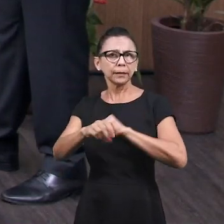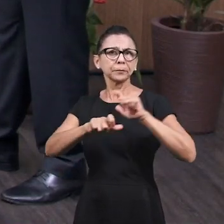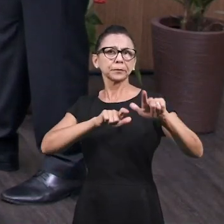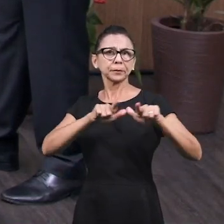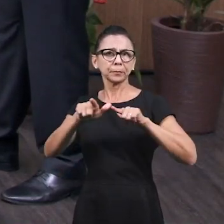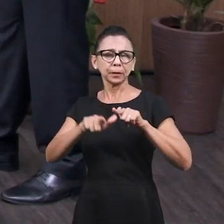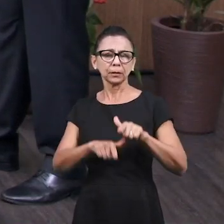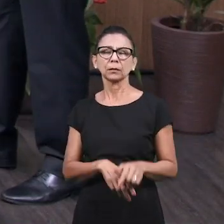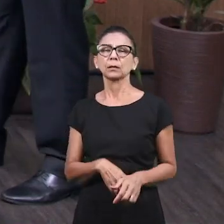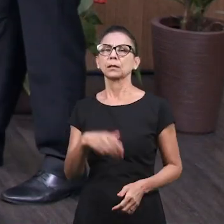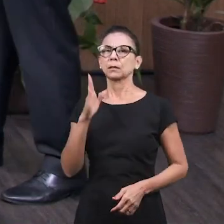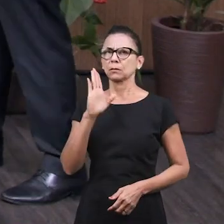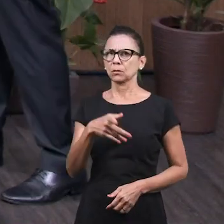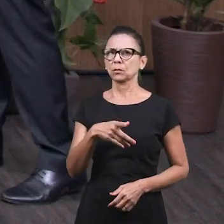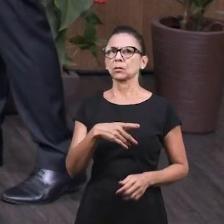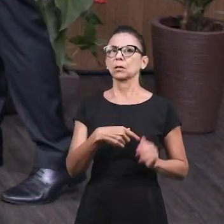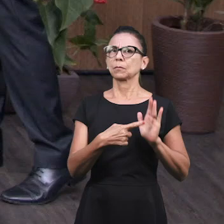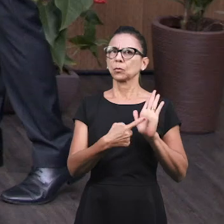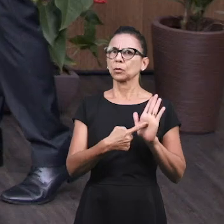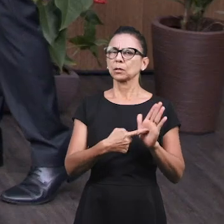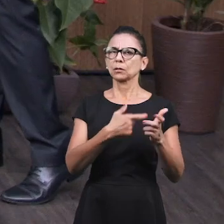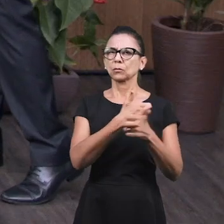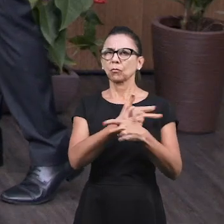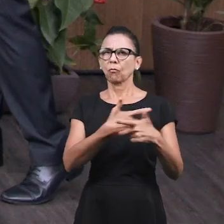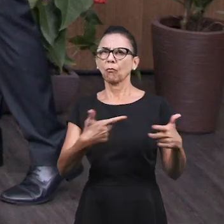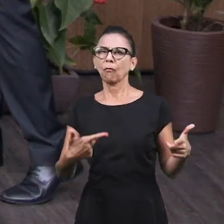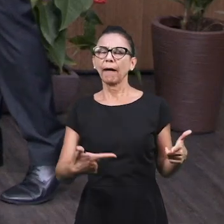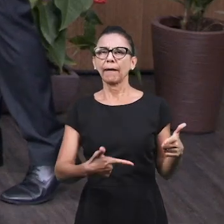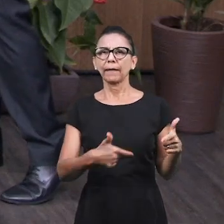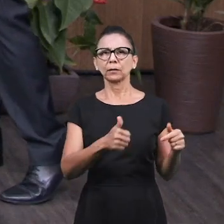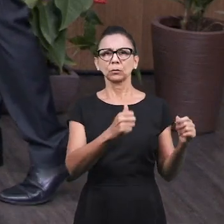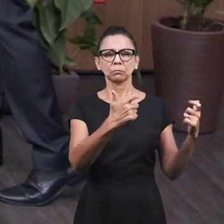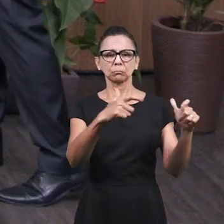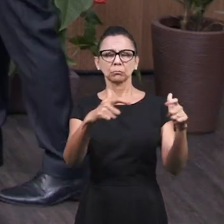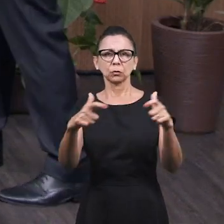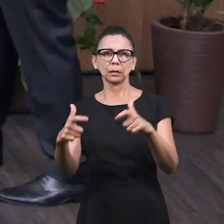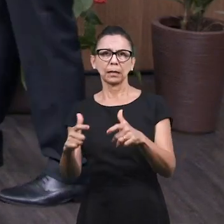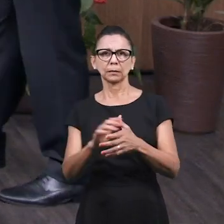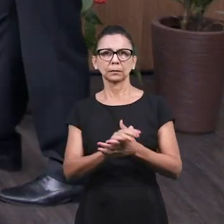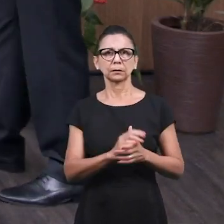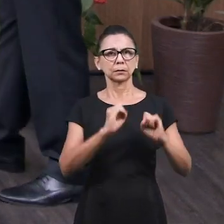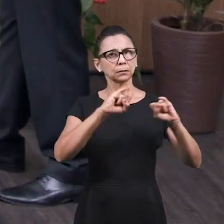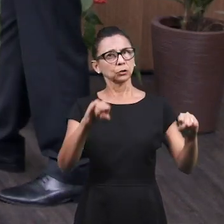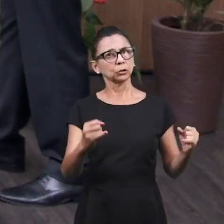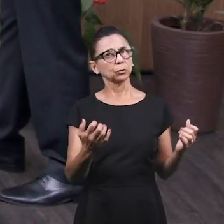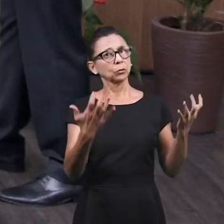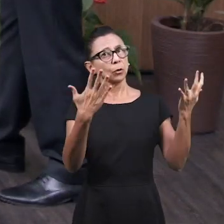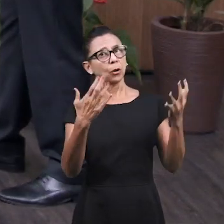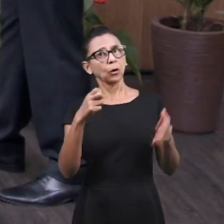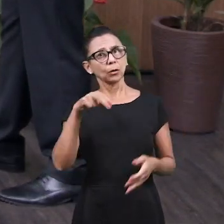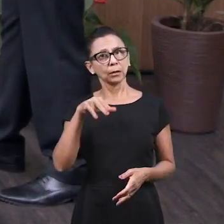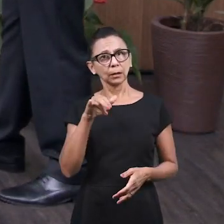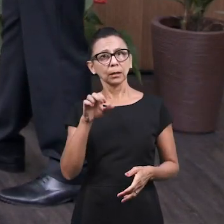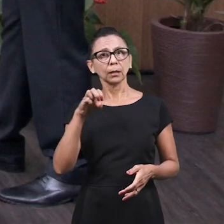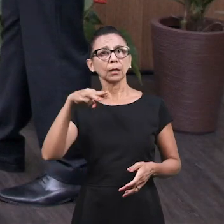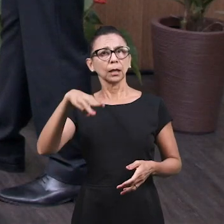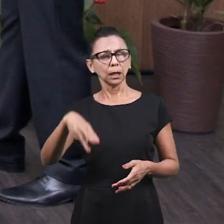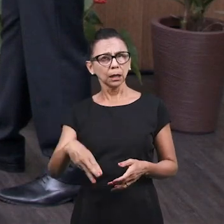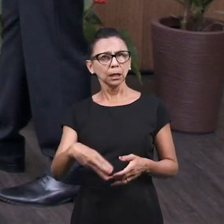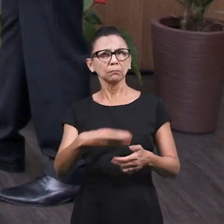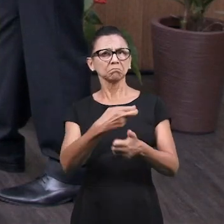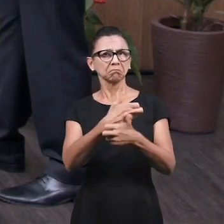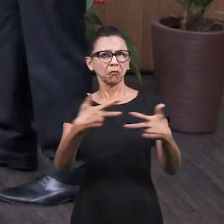служение. И Он встречался с разными людьми, с группами. Иерихон, Сихарь, Наин,